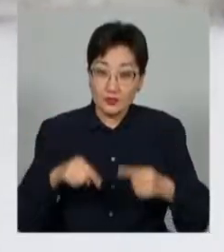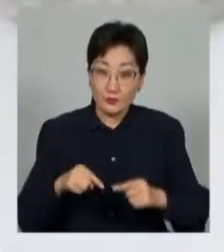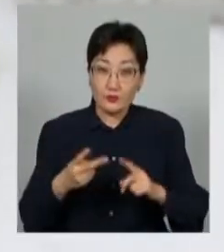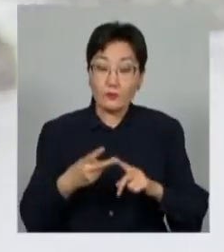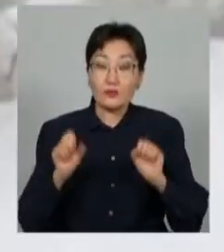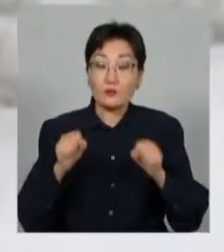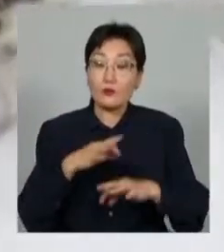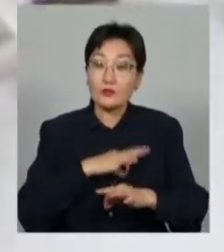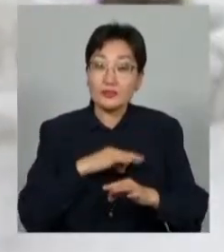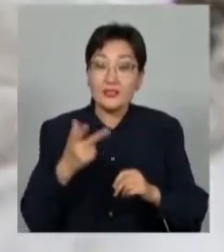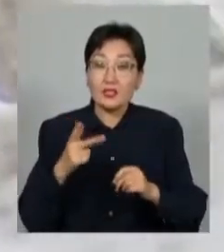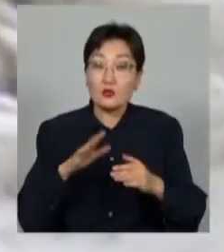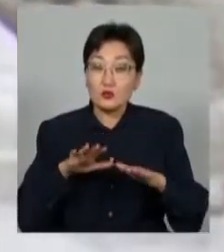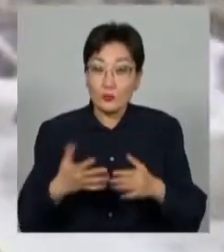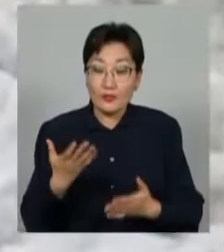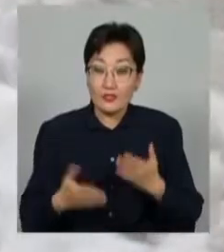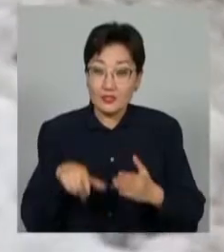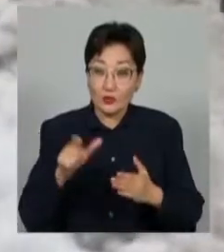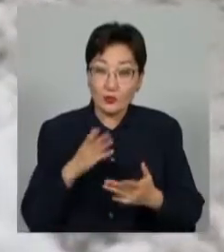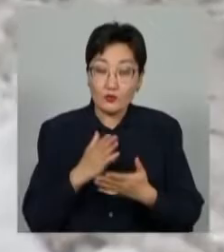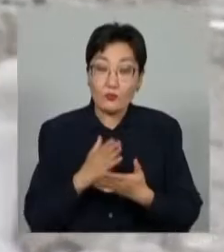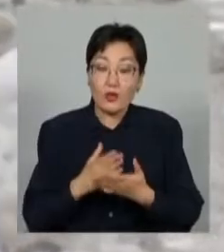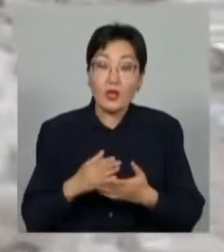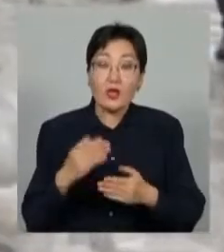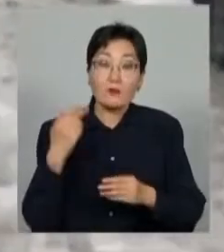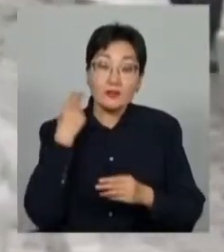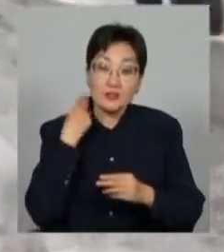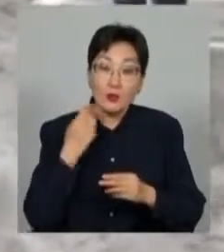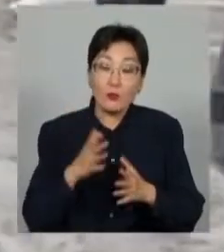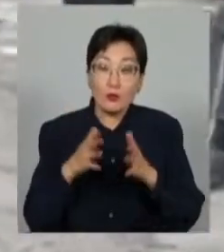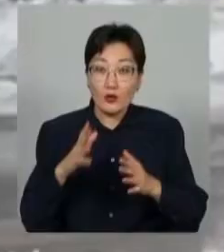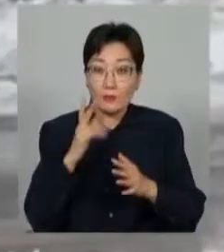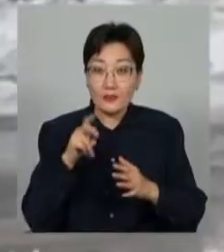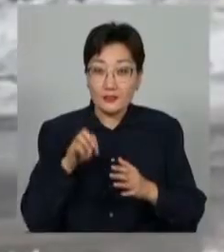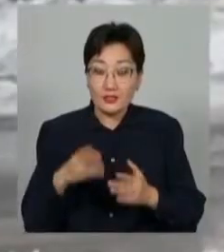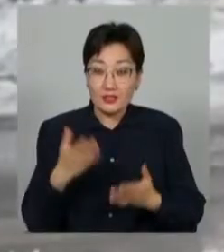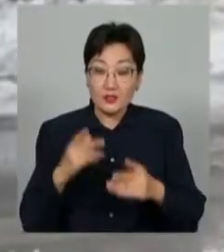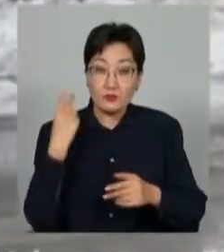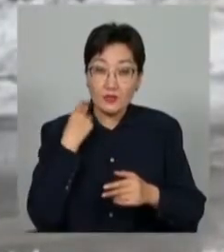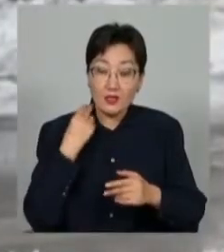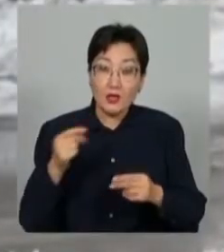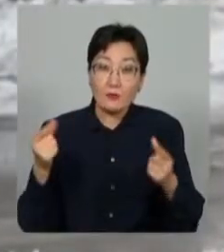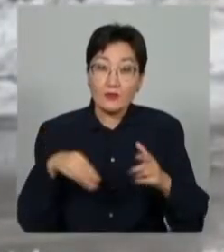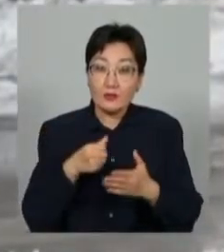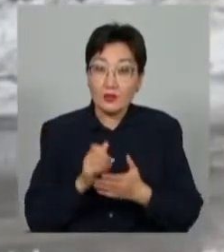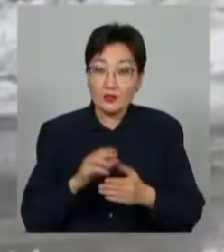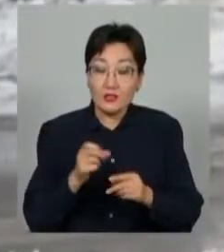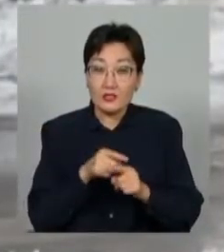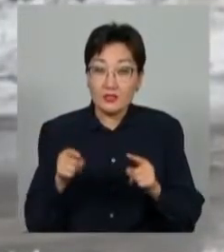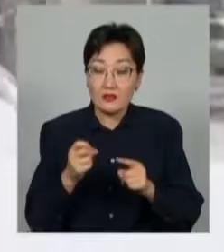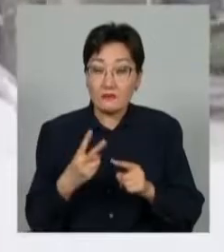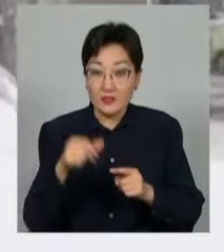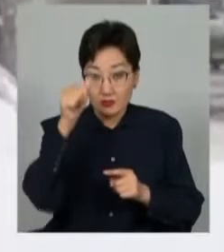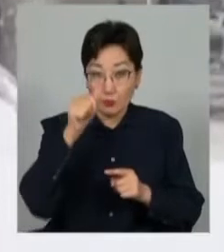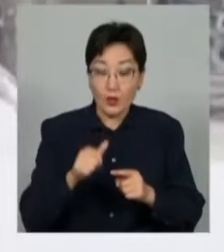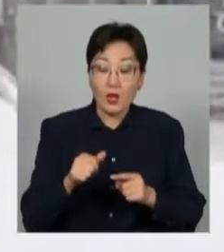Его можно применить в 3 случаях, если человек имеет просрочку более 5 лет или если долг не погашен в течение 12